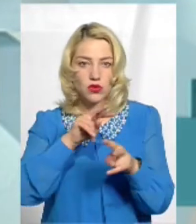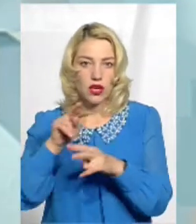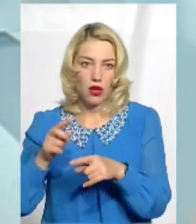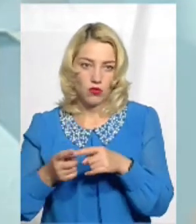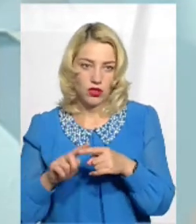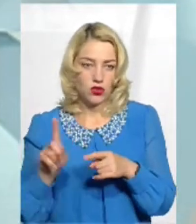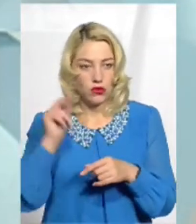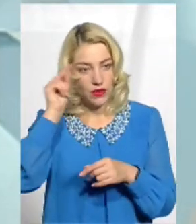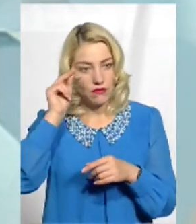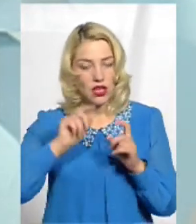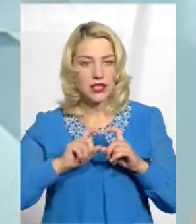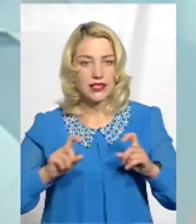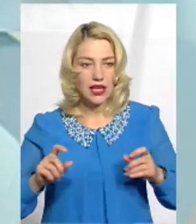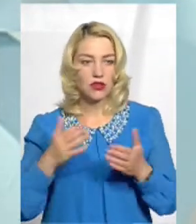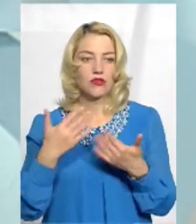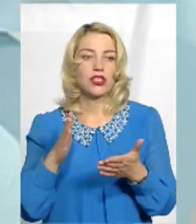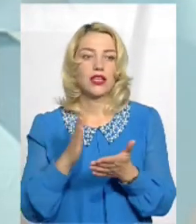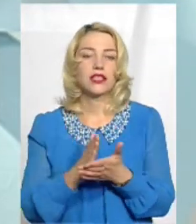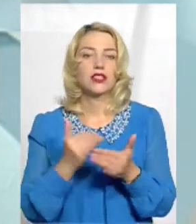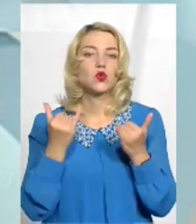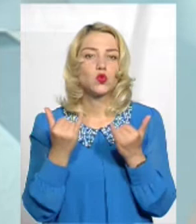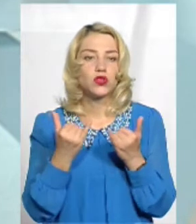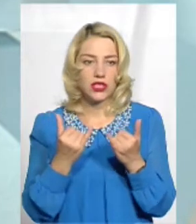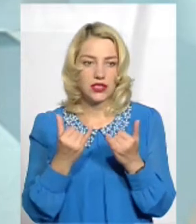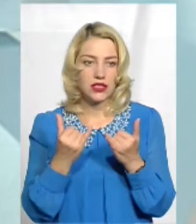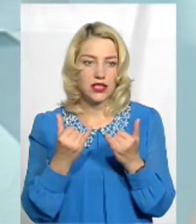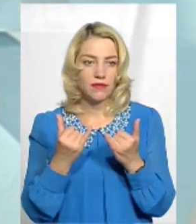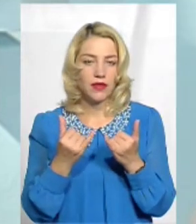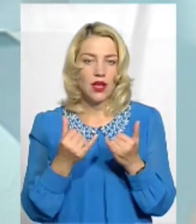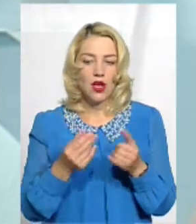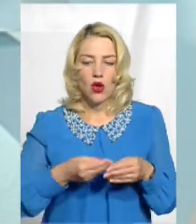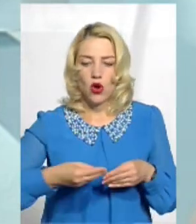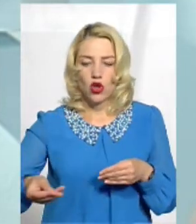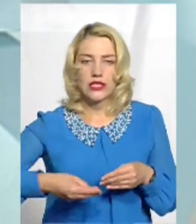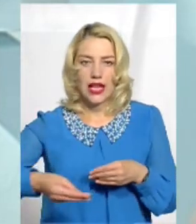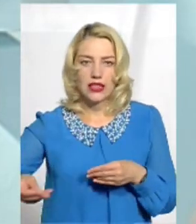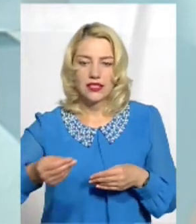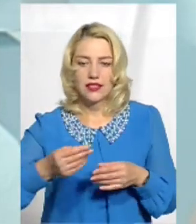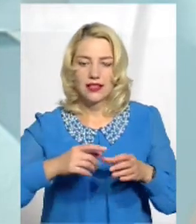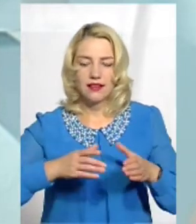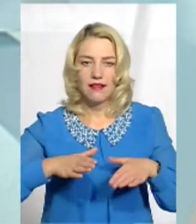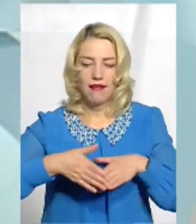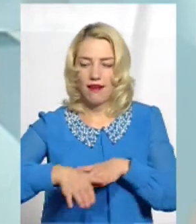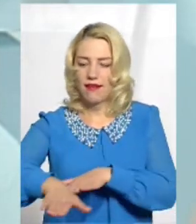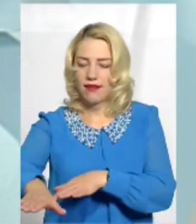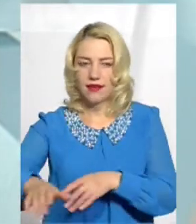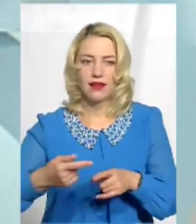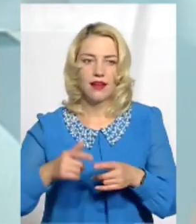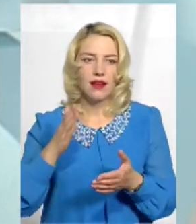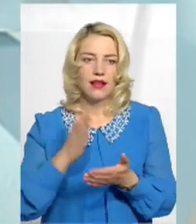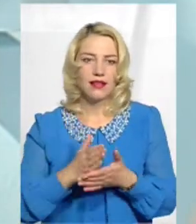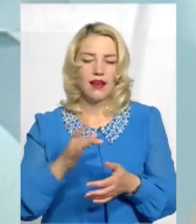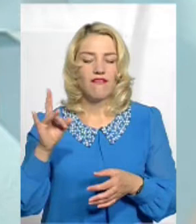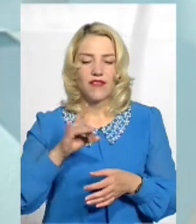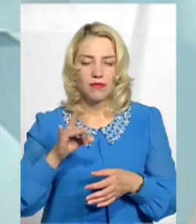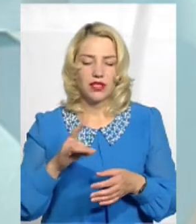спостерігаємо те, що в наших навчальних закладах вже є сучасні, скажімо, роздаточні лінії, учні мають вибір продуктів